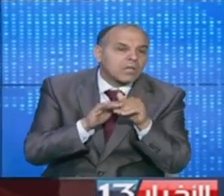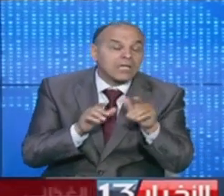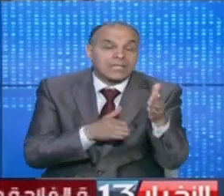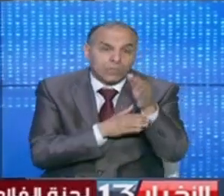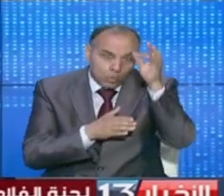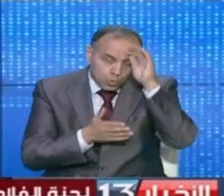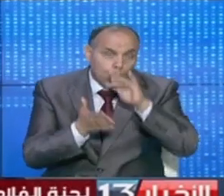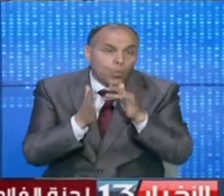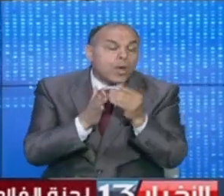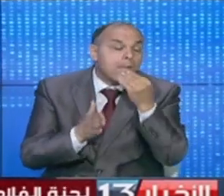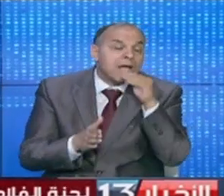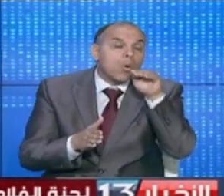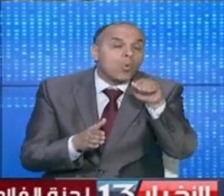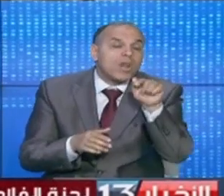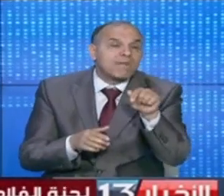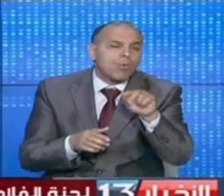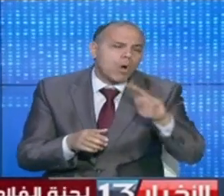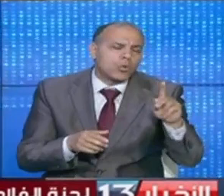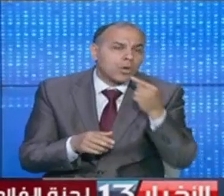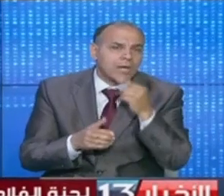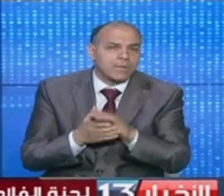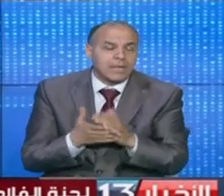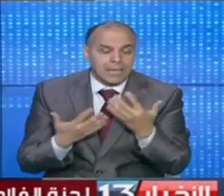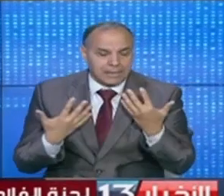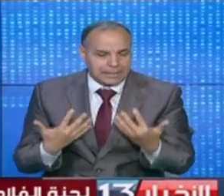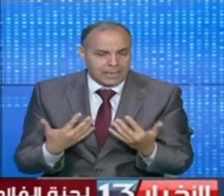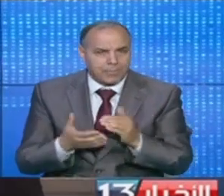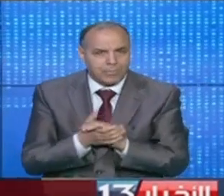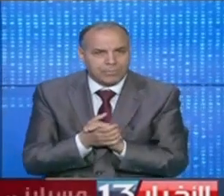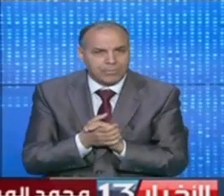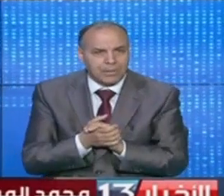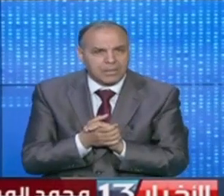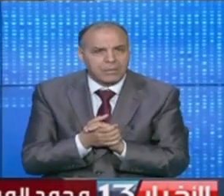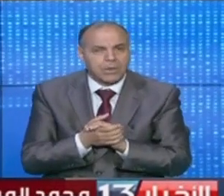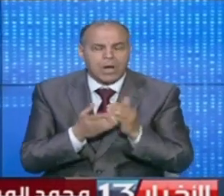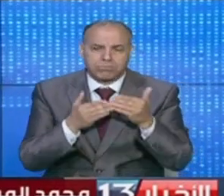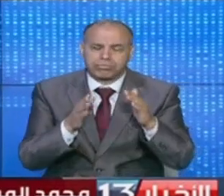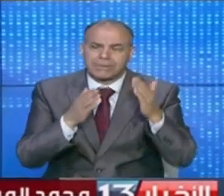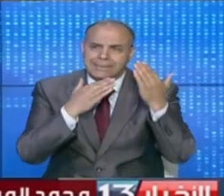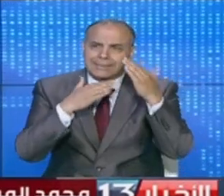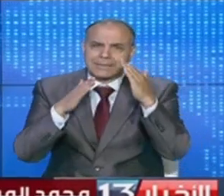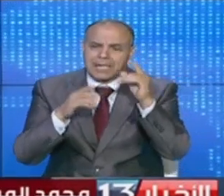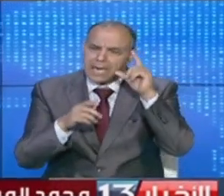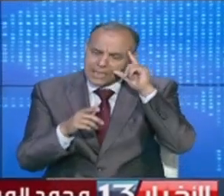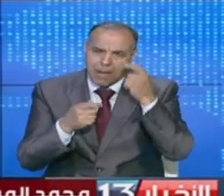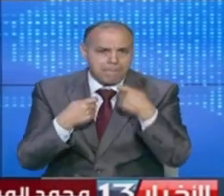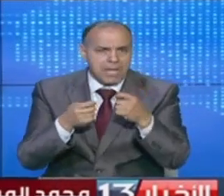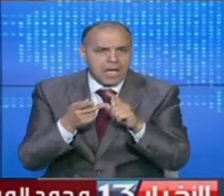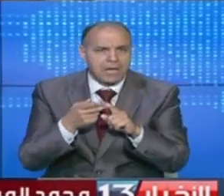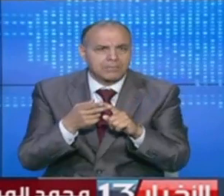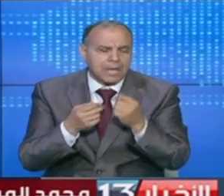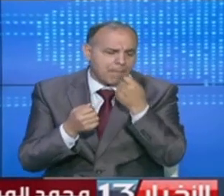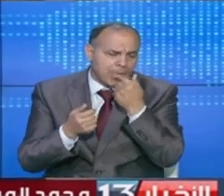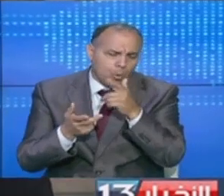من كل ماده غذائيه اساسيه او غير اساسيه نحنا نحنا التصدير لليبيا فيما يتعلق بالمنتجات